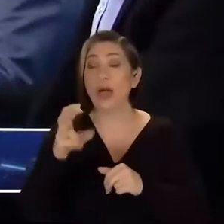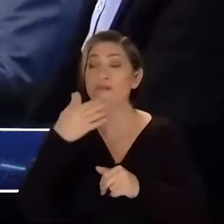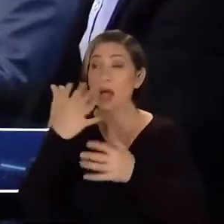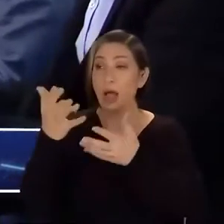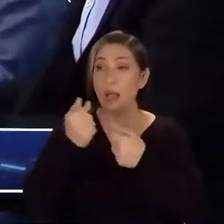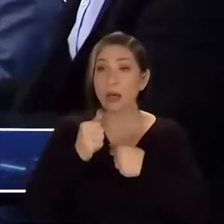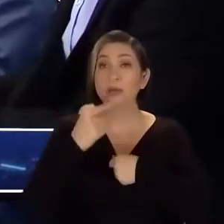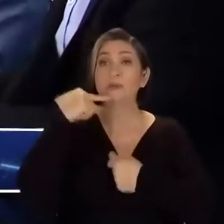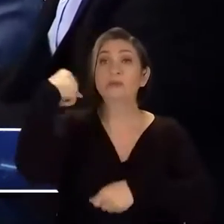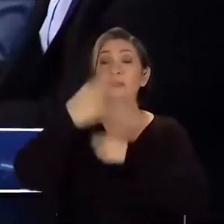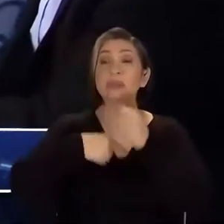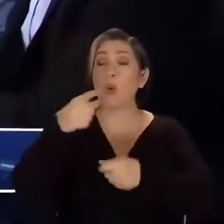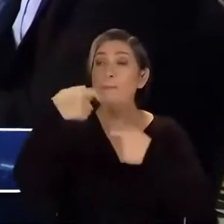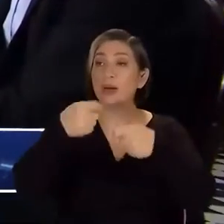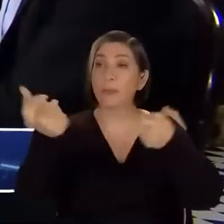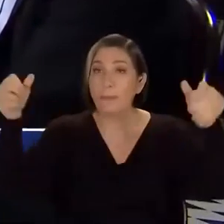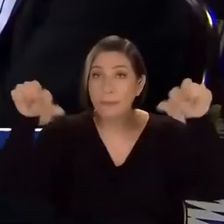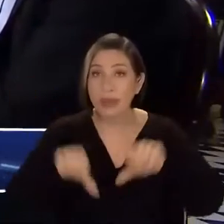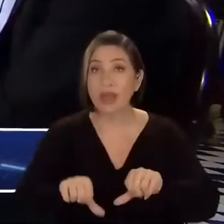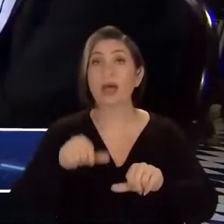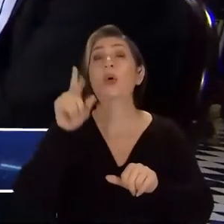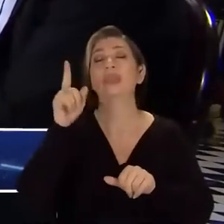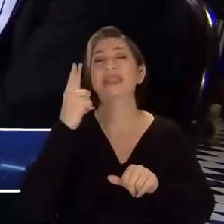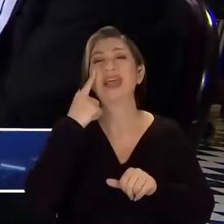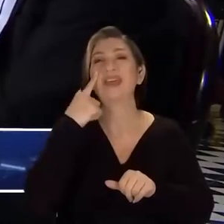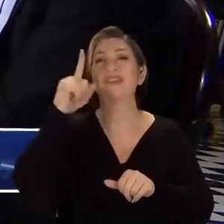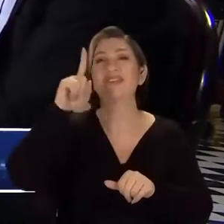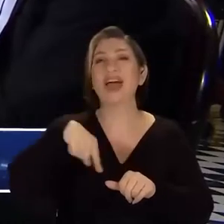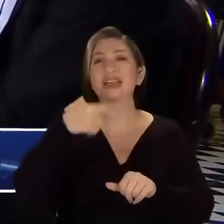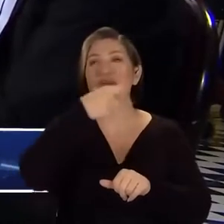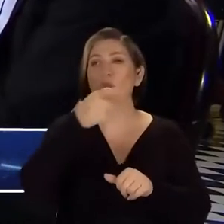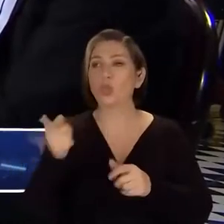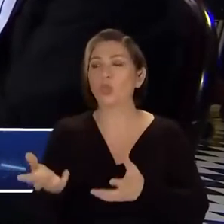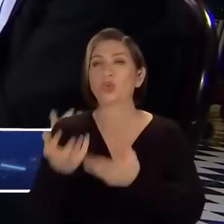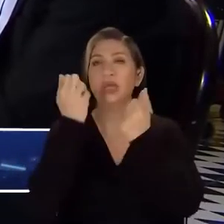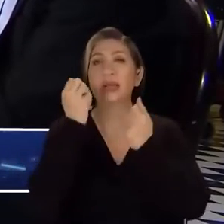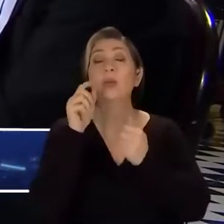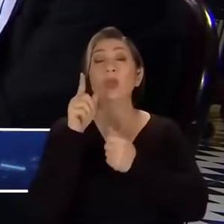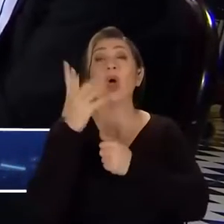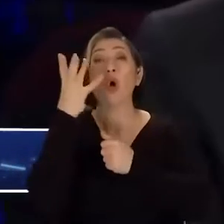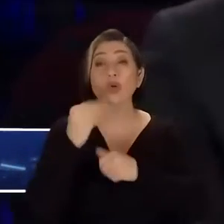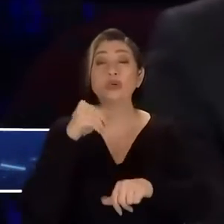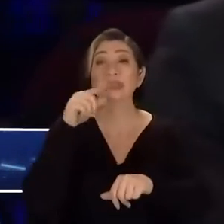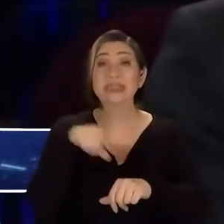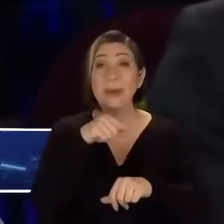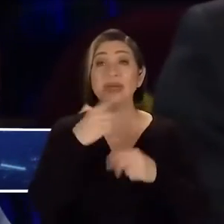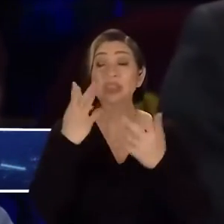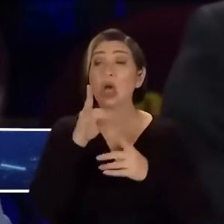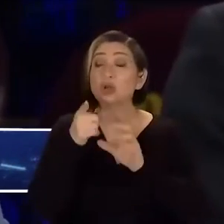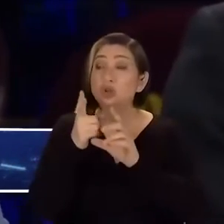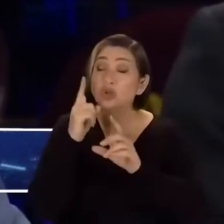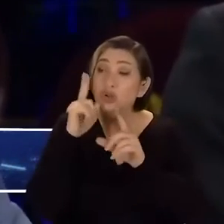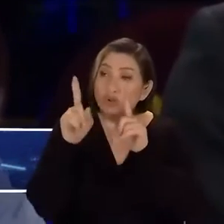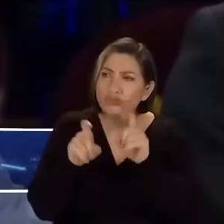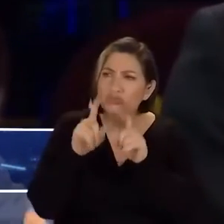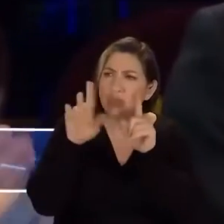Ertesi sene kurumu batar. Onu devlet vergi verinin parasıyla kurtarır. Şimdi bunlar olduğu zaman işte sorgulama